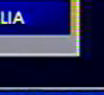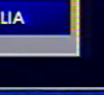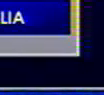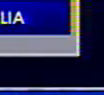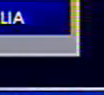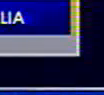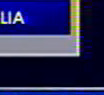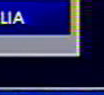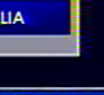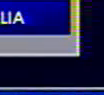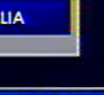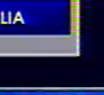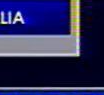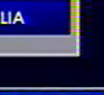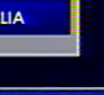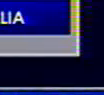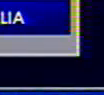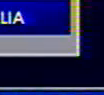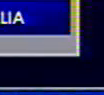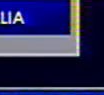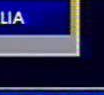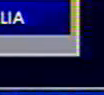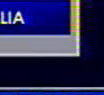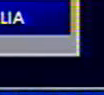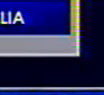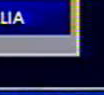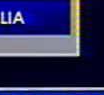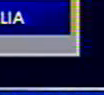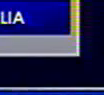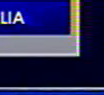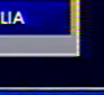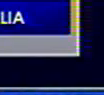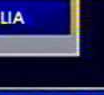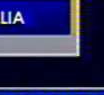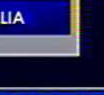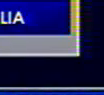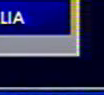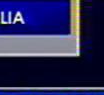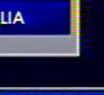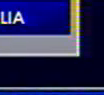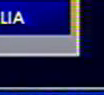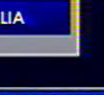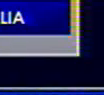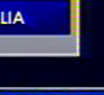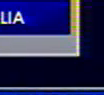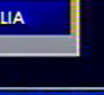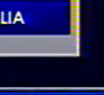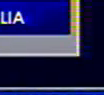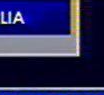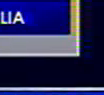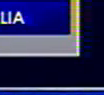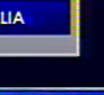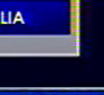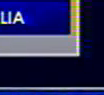Najib untuk langkah seterusnya? Kami ada mendengar tentang beberapa pihak